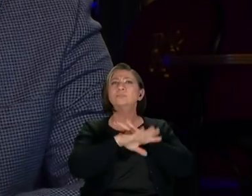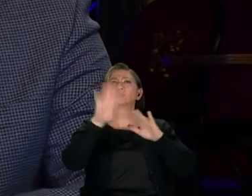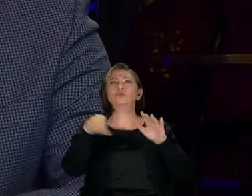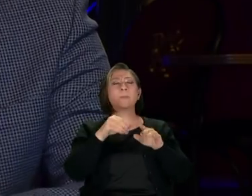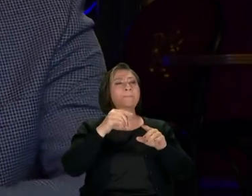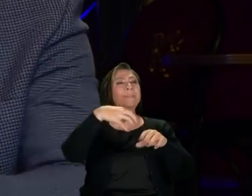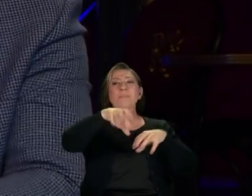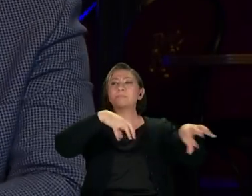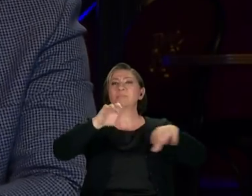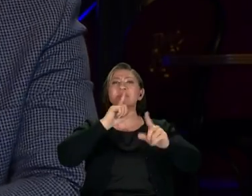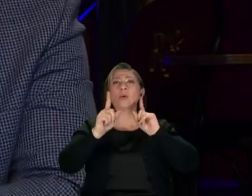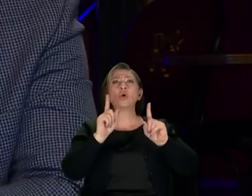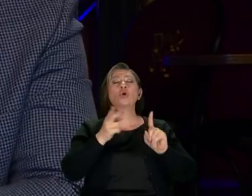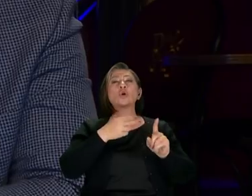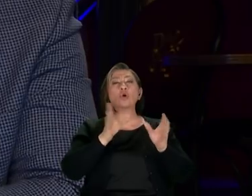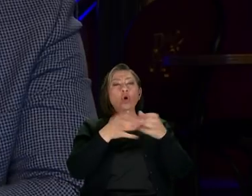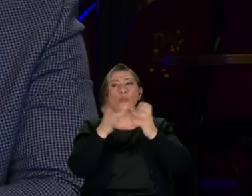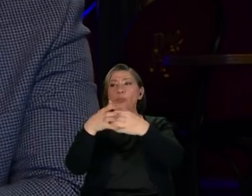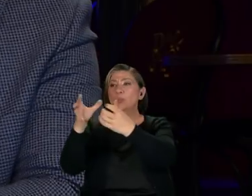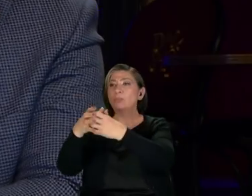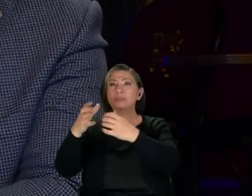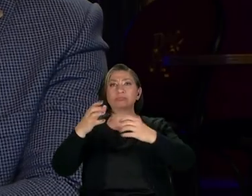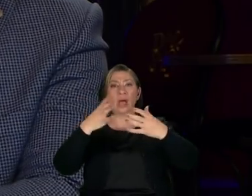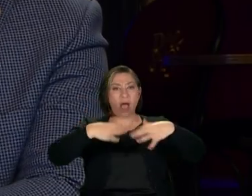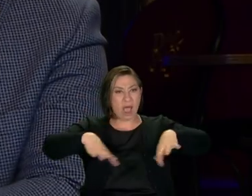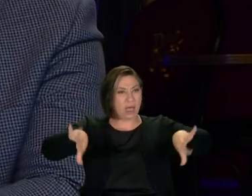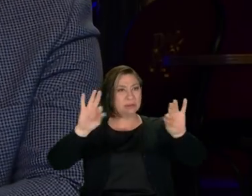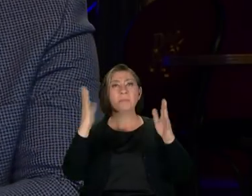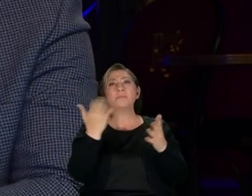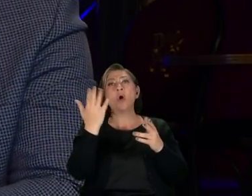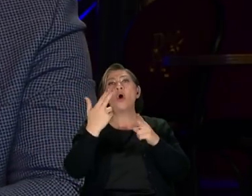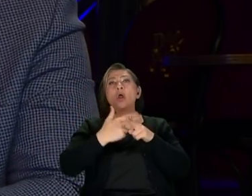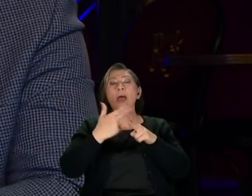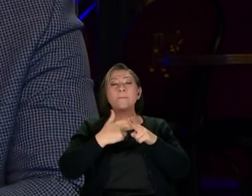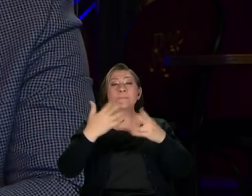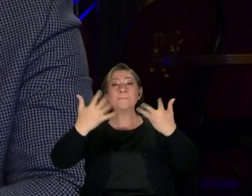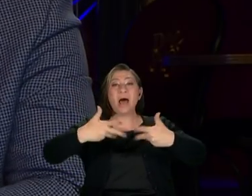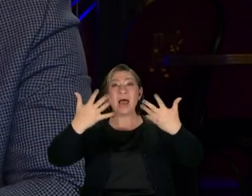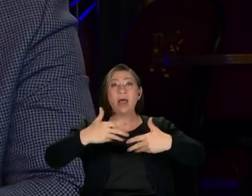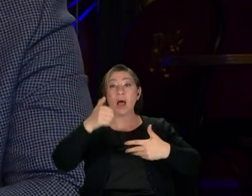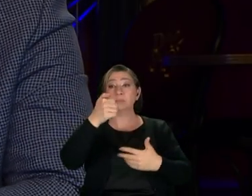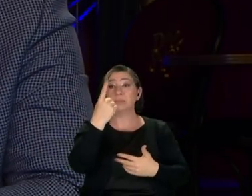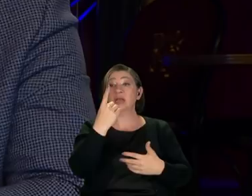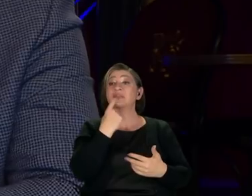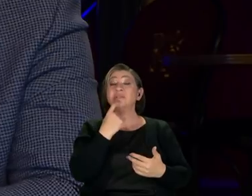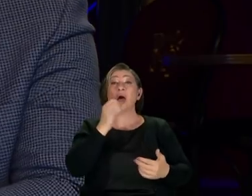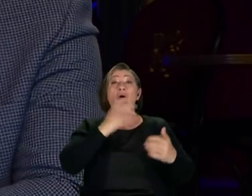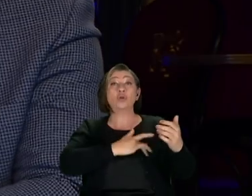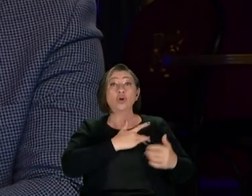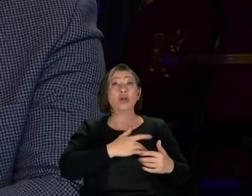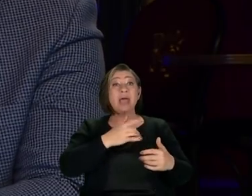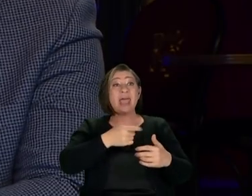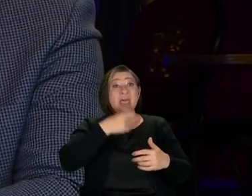birimlere talimat verdim. Kulüp yapılanmasını hepsini oluşturduk tek tek. Örneğin maliye kulübü yoktu. 61 yıllık Anadolu Üniversitesi'nin en